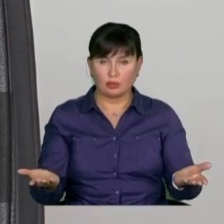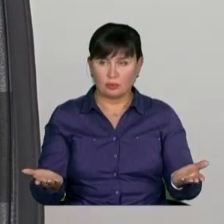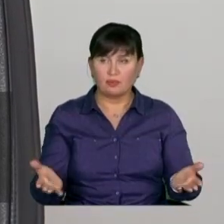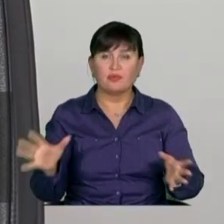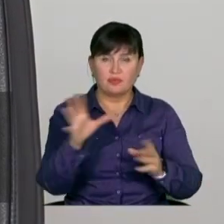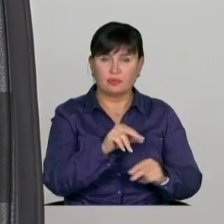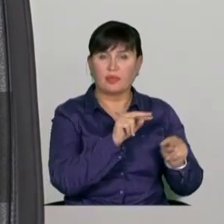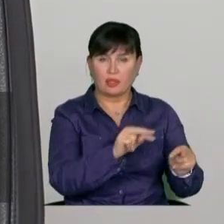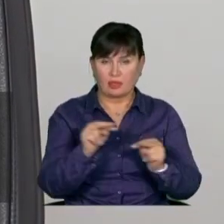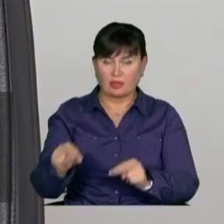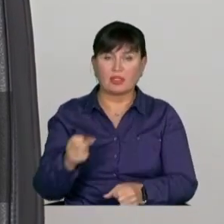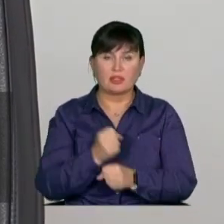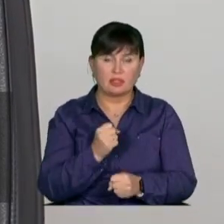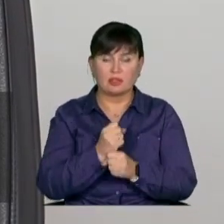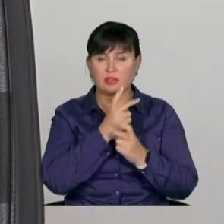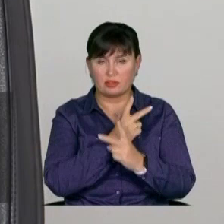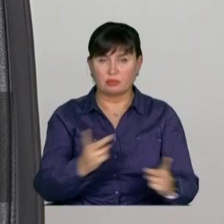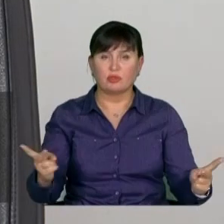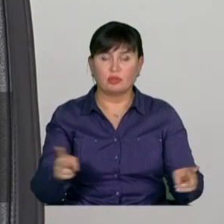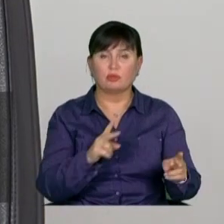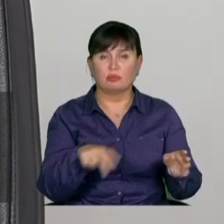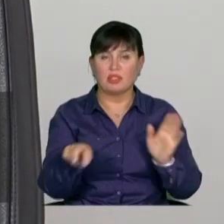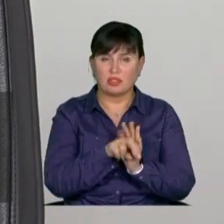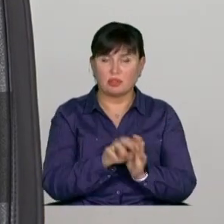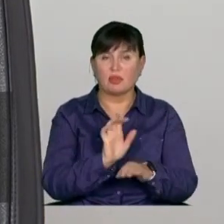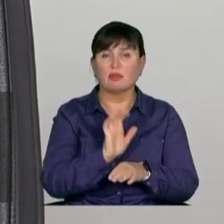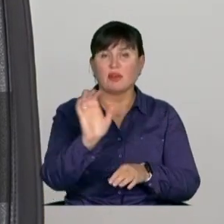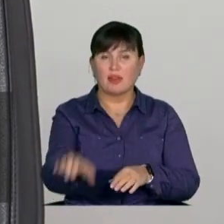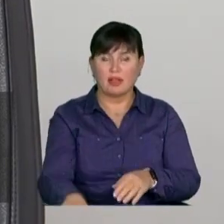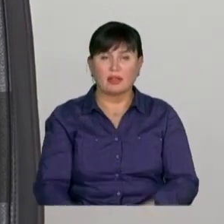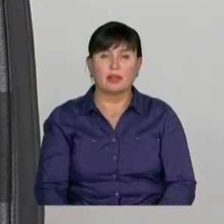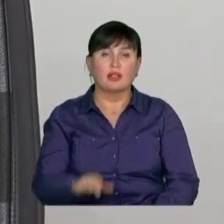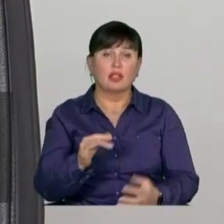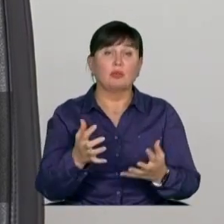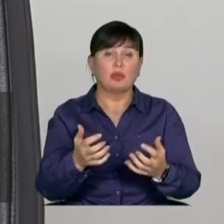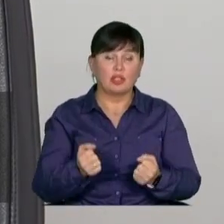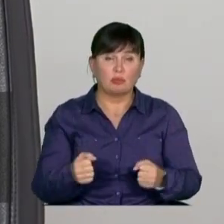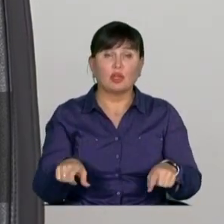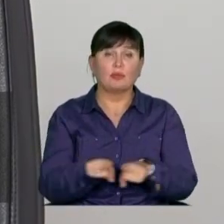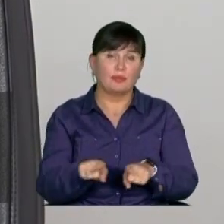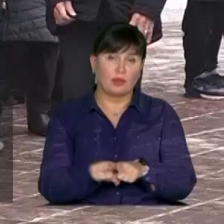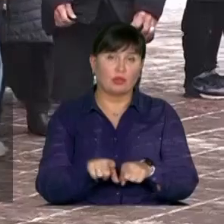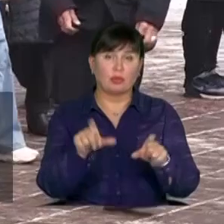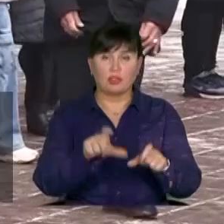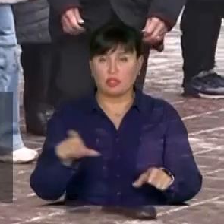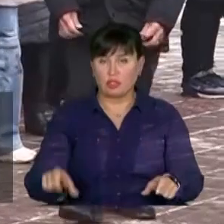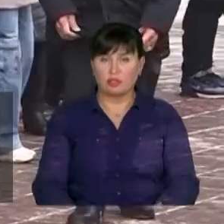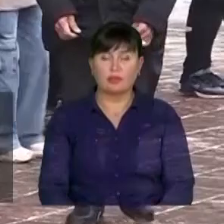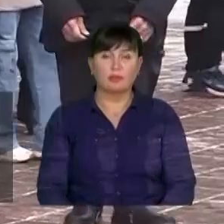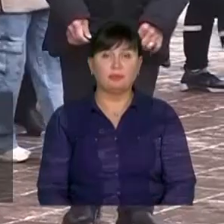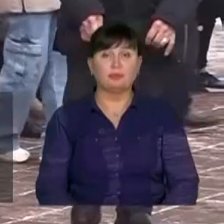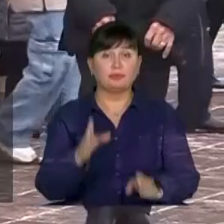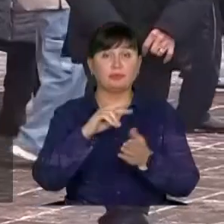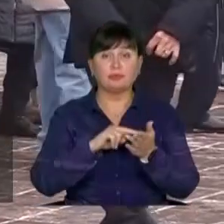без посадки. Всех мы посадили, всех отправляем и принимаем тоже пассажиров. По